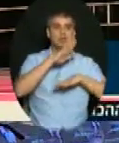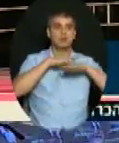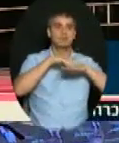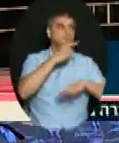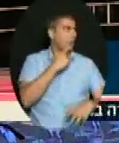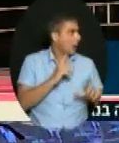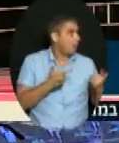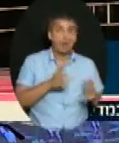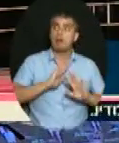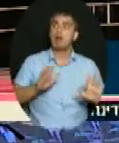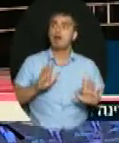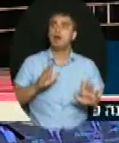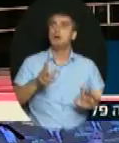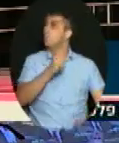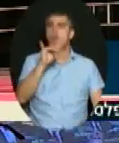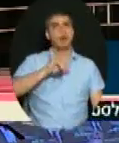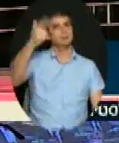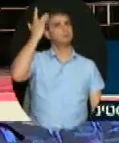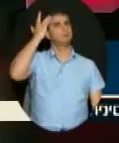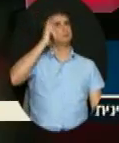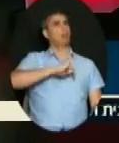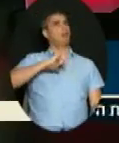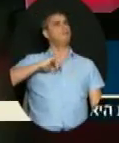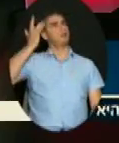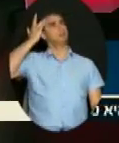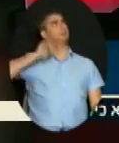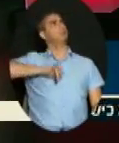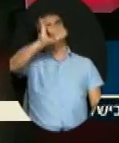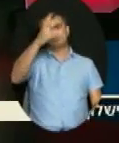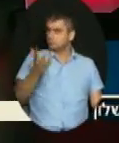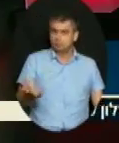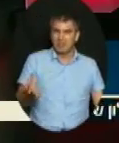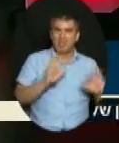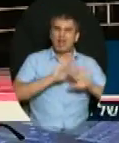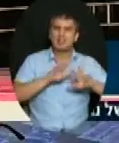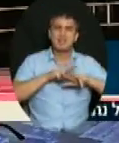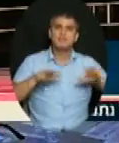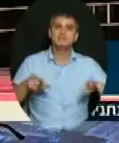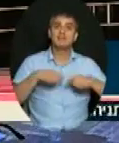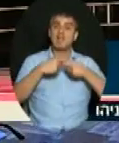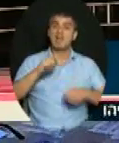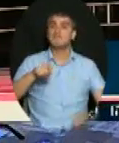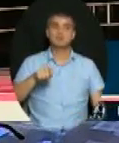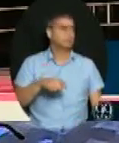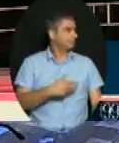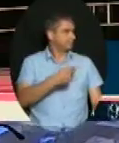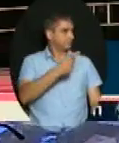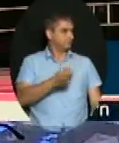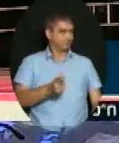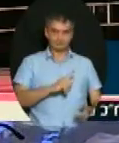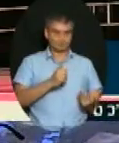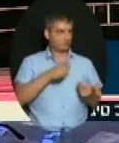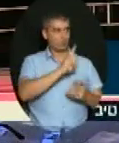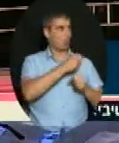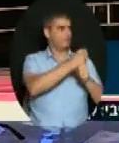מתפקידו. למה? ככה, כי הוא לא יכול לנסוע על דעת עצמו. מה זאת אומרת? לא יכול להיות מצב שחבר כנסת... הוא לא אמר שהוא מייצג את כנסת ישראל, לא את